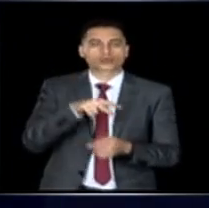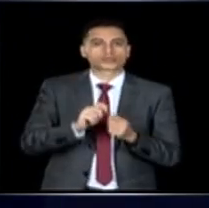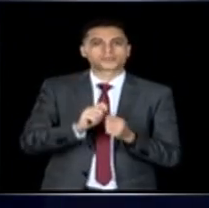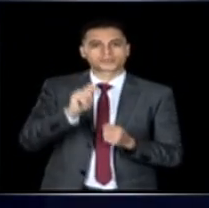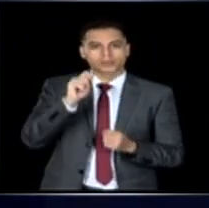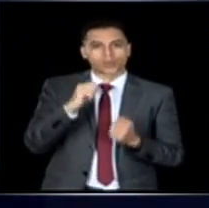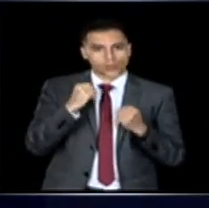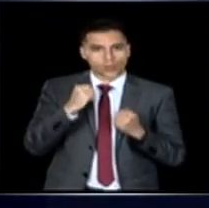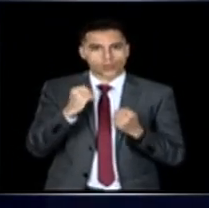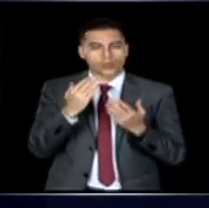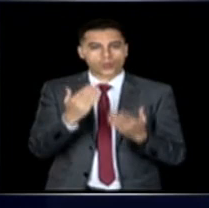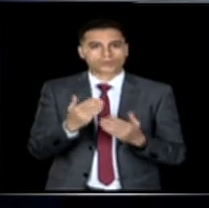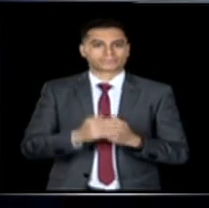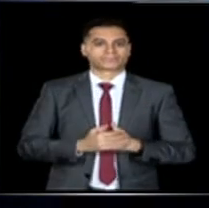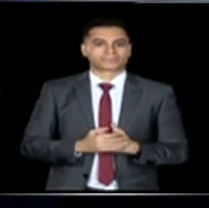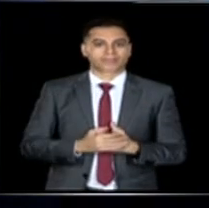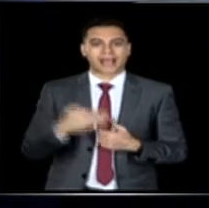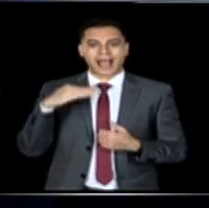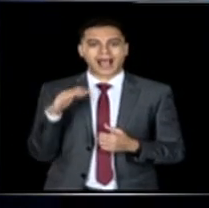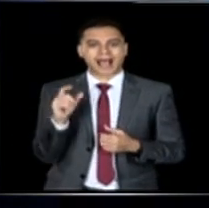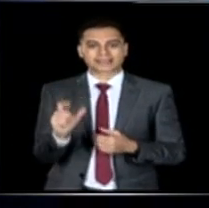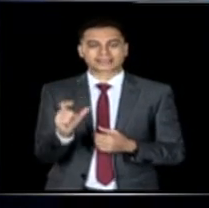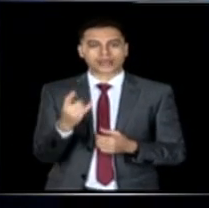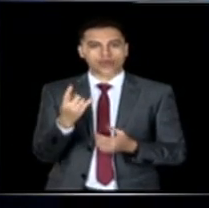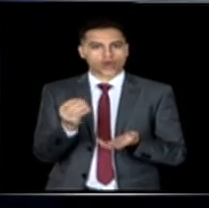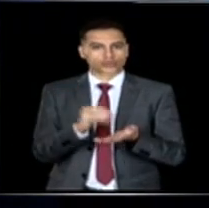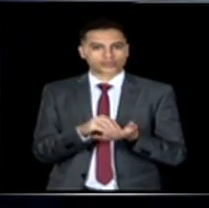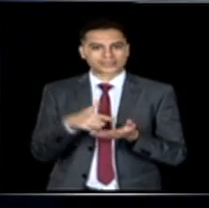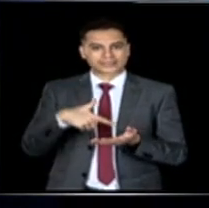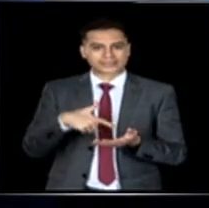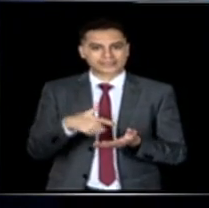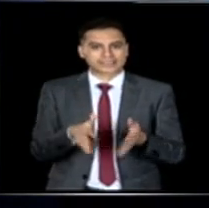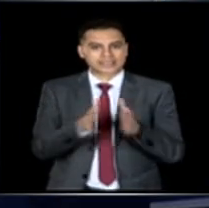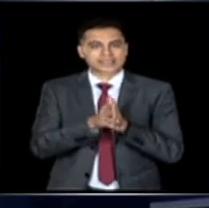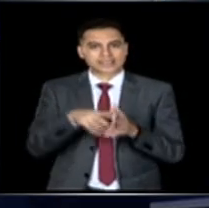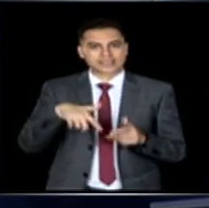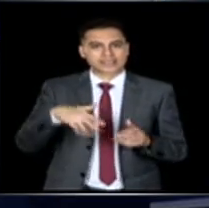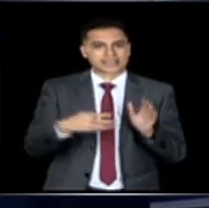28 متر. حسن عروس عشانات 60 جامعة